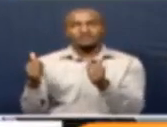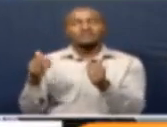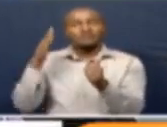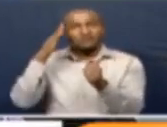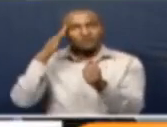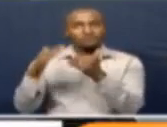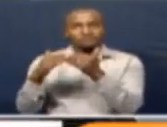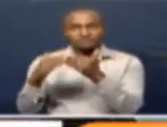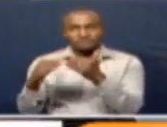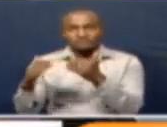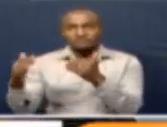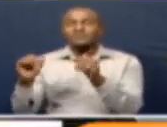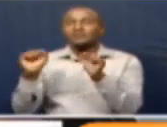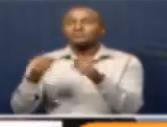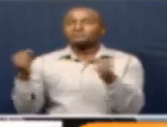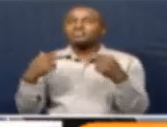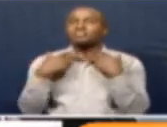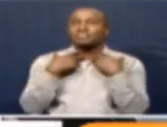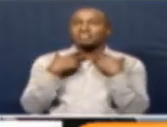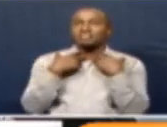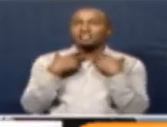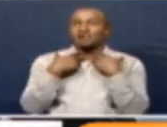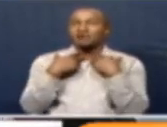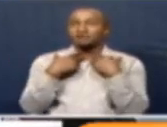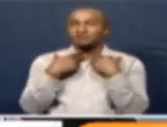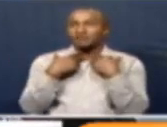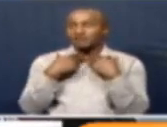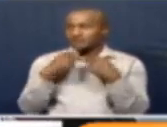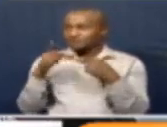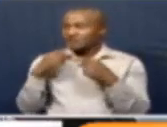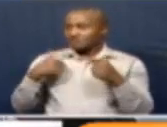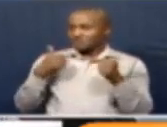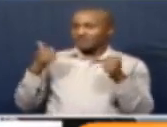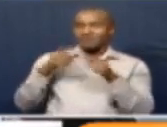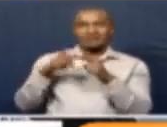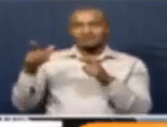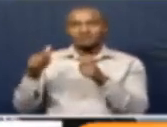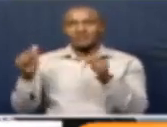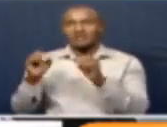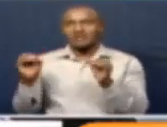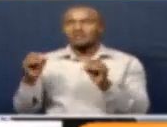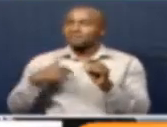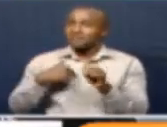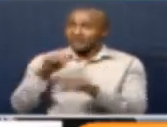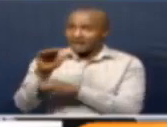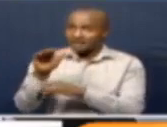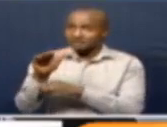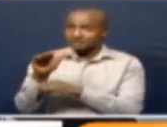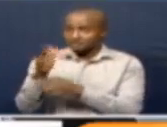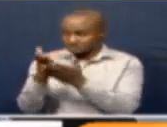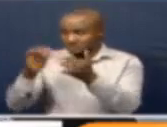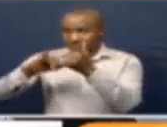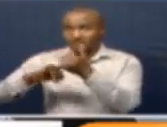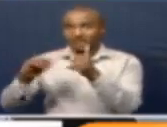malezi hamwezi kulemewa. Maneno wasema wewe uko sawa, lakini yeye hayuko sawa kwa sababu yeye hakufundishwa. Kwa hivyo mimi nawaambia wanaume wale ambao bado